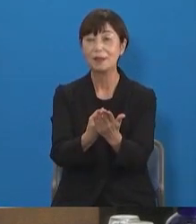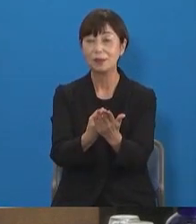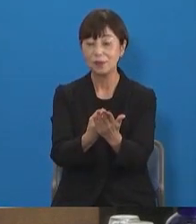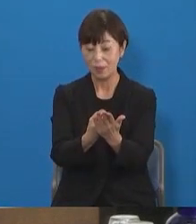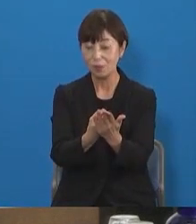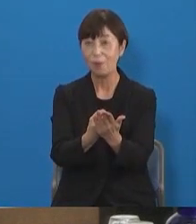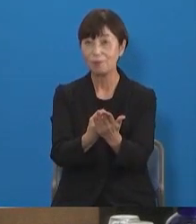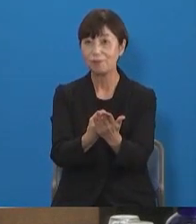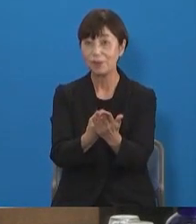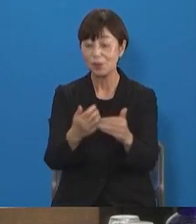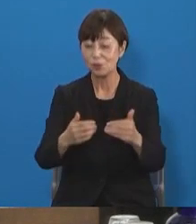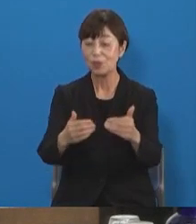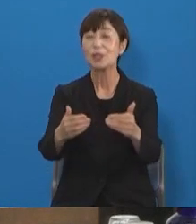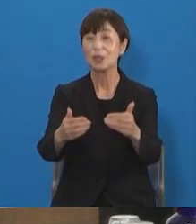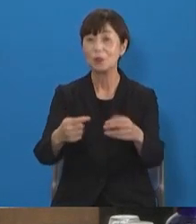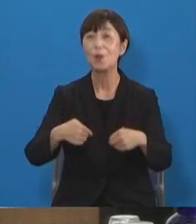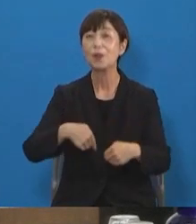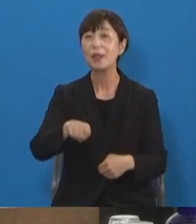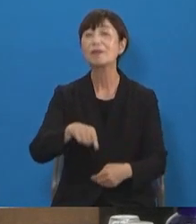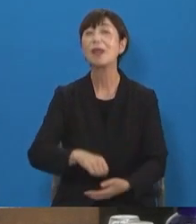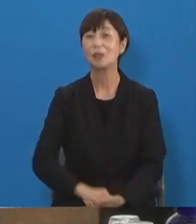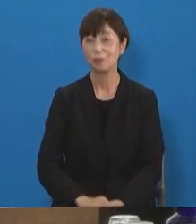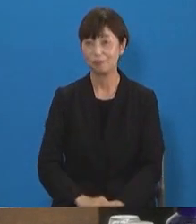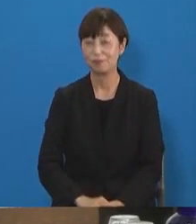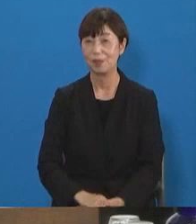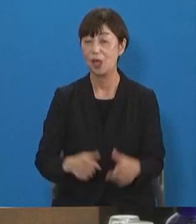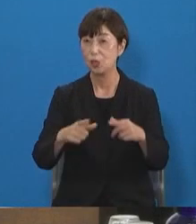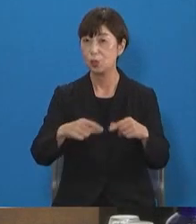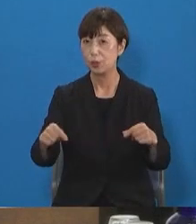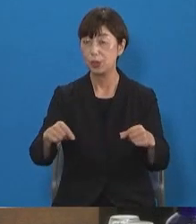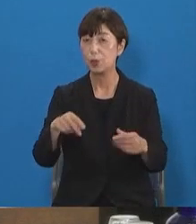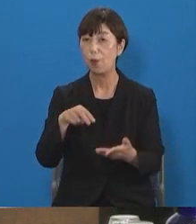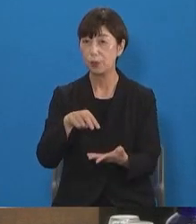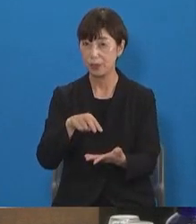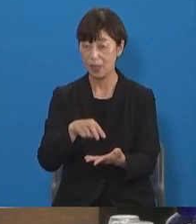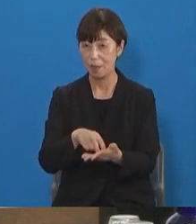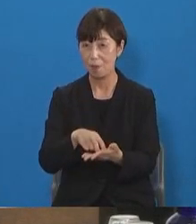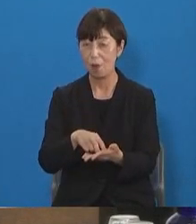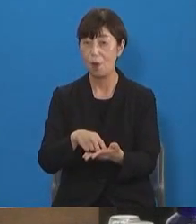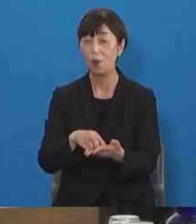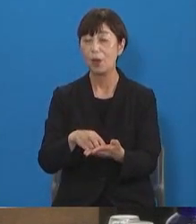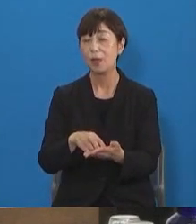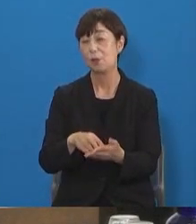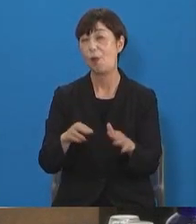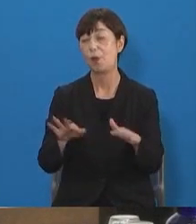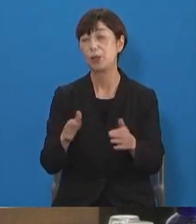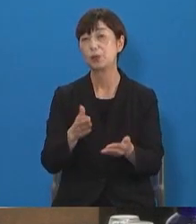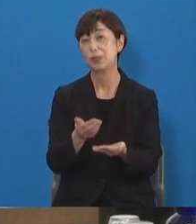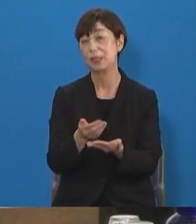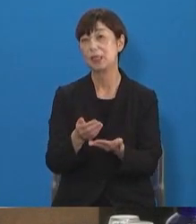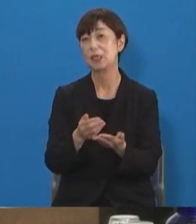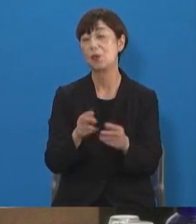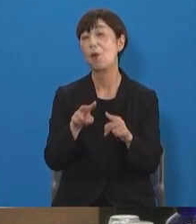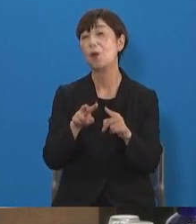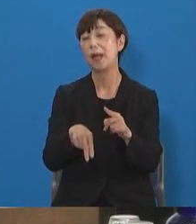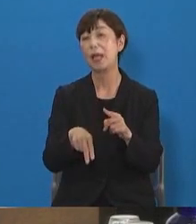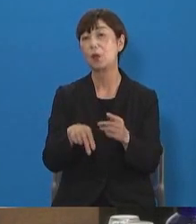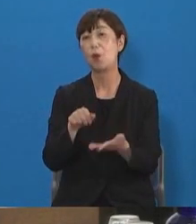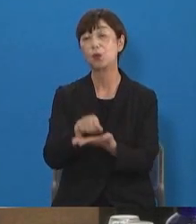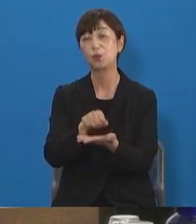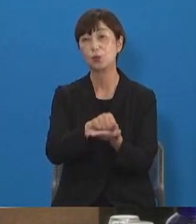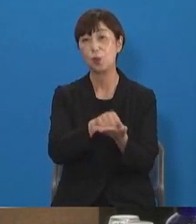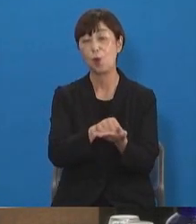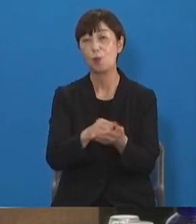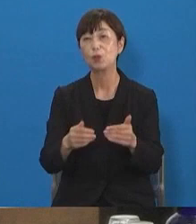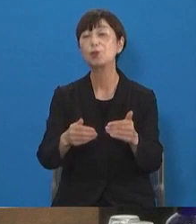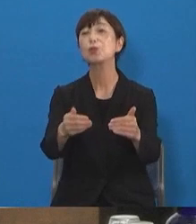参画への推進いたしております。国におきましても、育児介護休業法が改正され、男性の育休取得率の向上も取り組